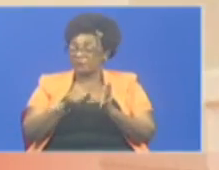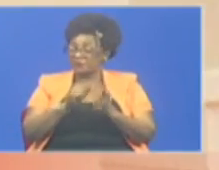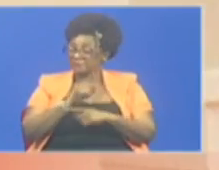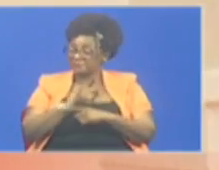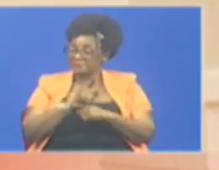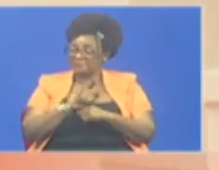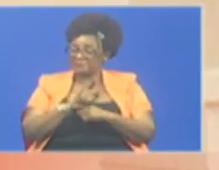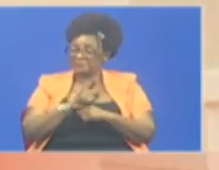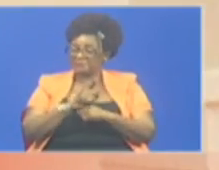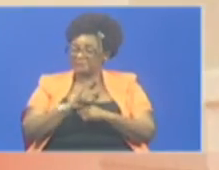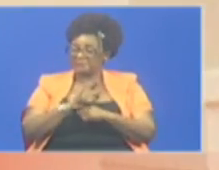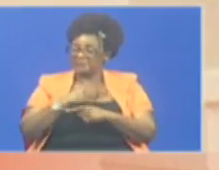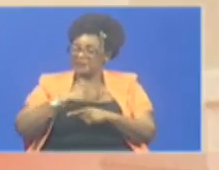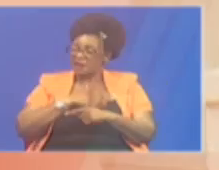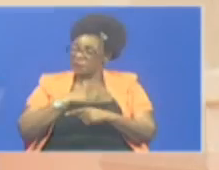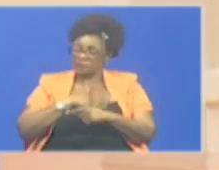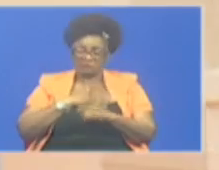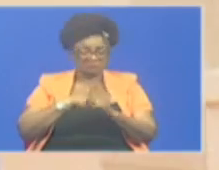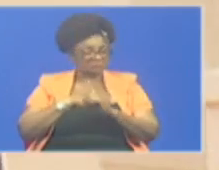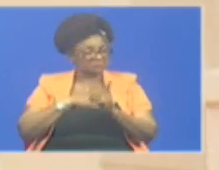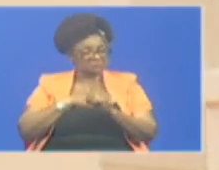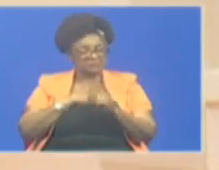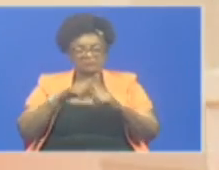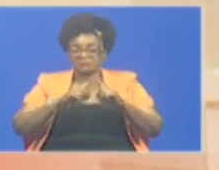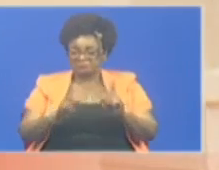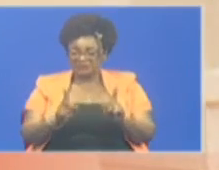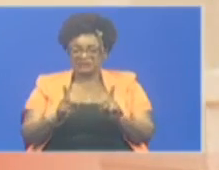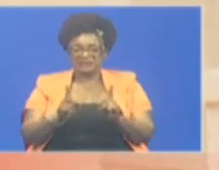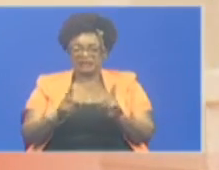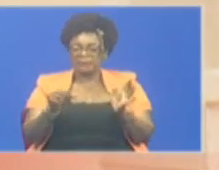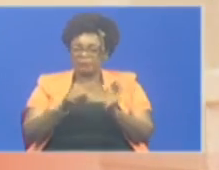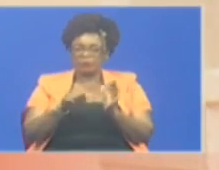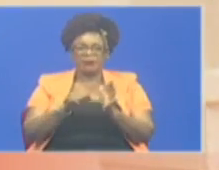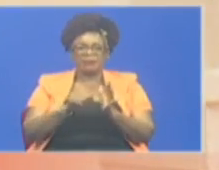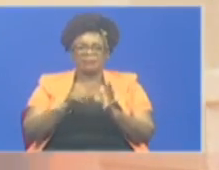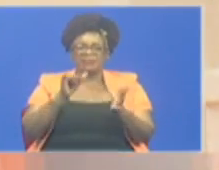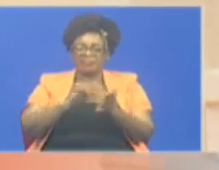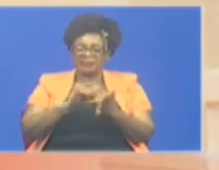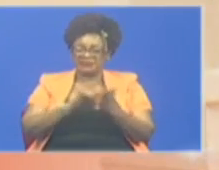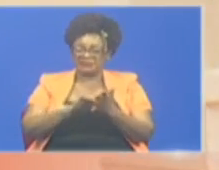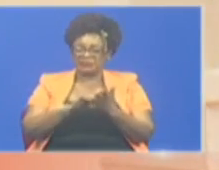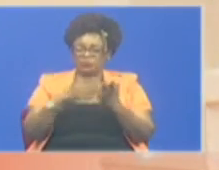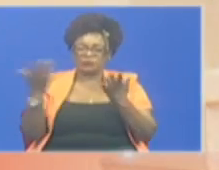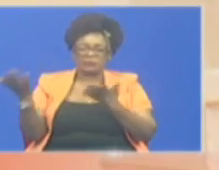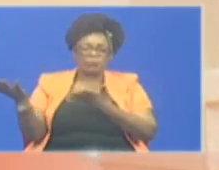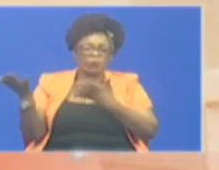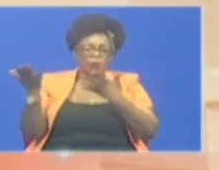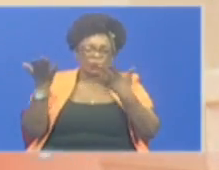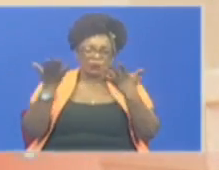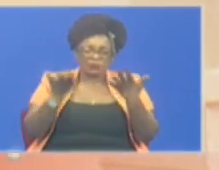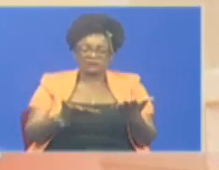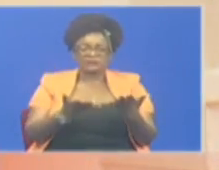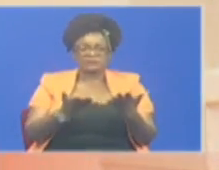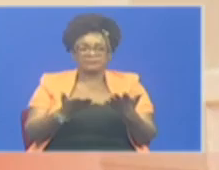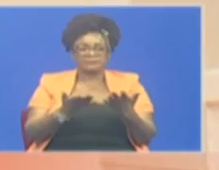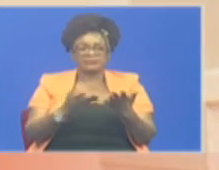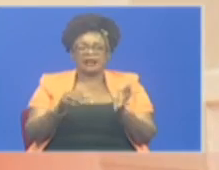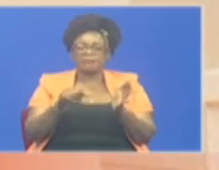sio yetu, lakini ni shida ambaye tumeletewa kutoka inje, na ni shida